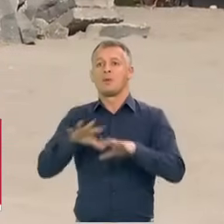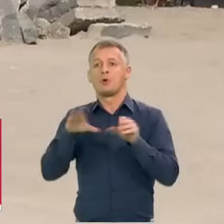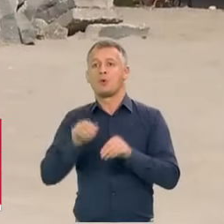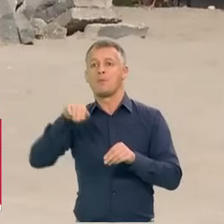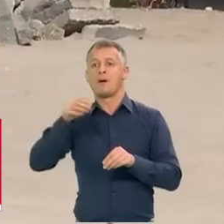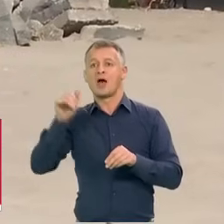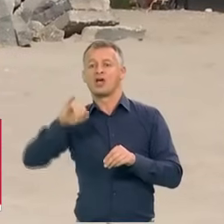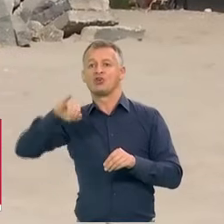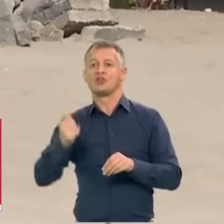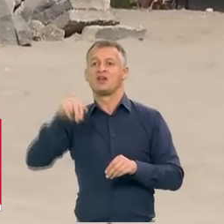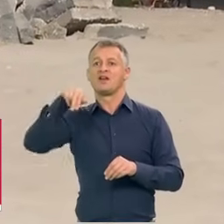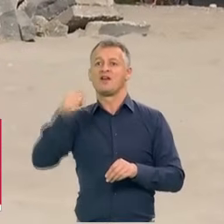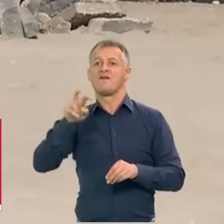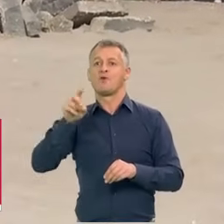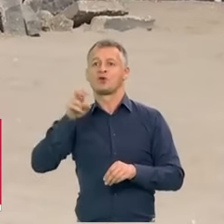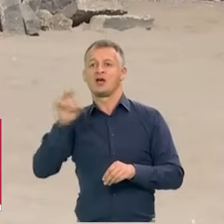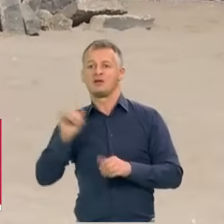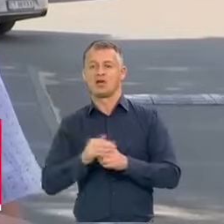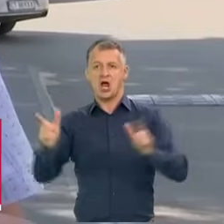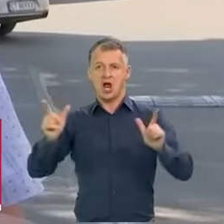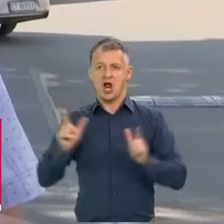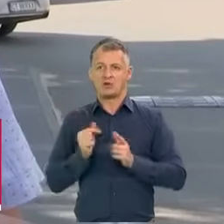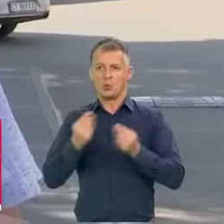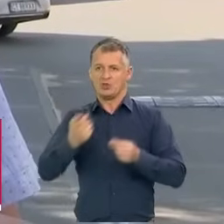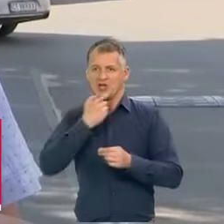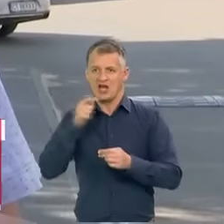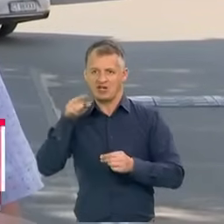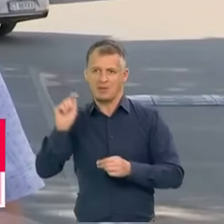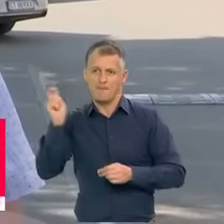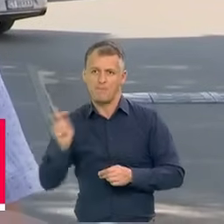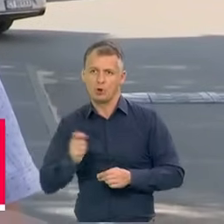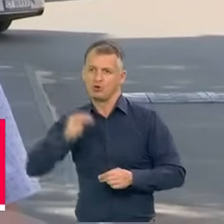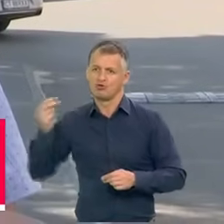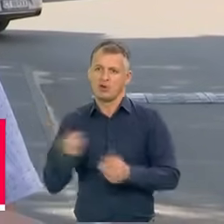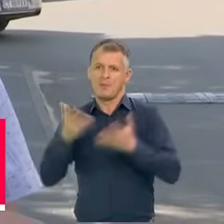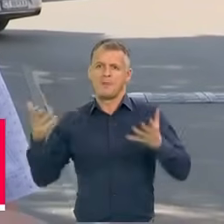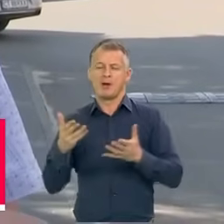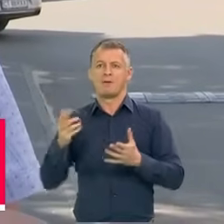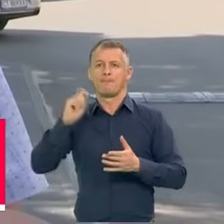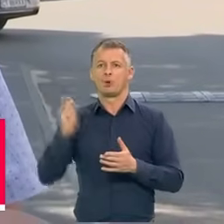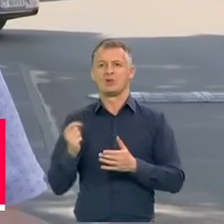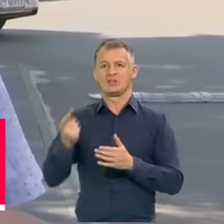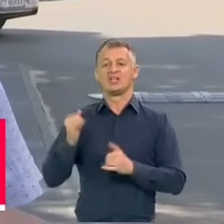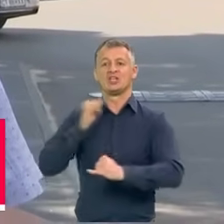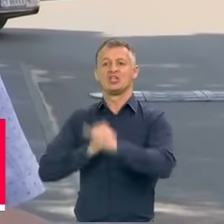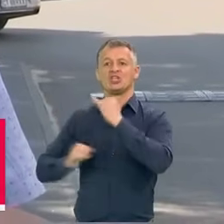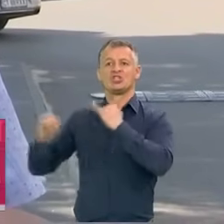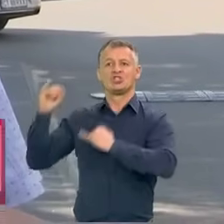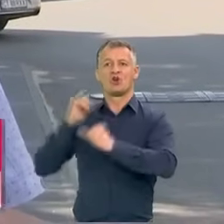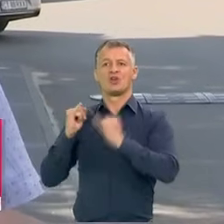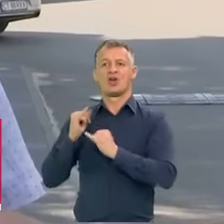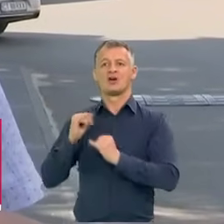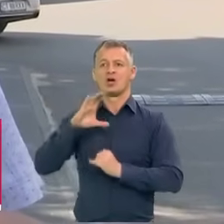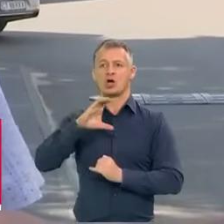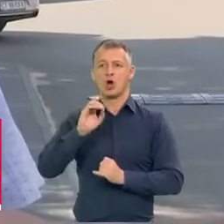cu Năvodari așteptăm de mulți ani acest proiect este cel mai mare proiect din istoria costineștiului se